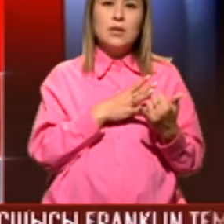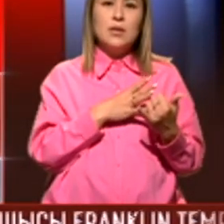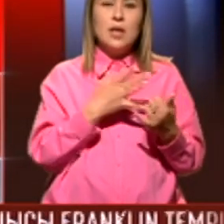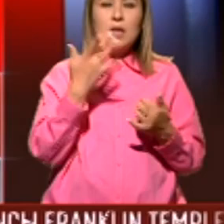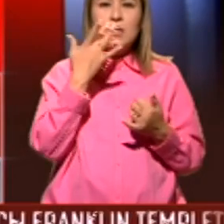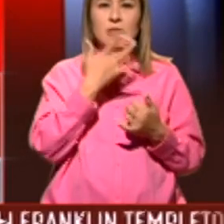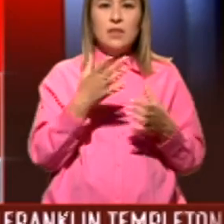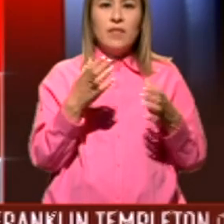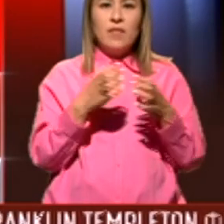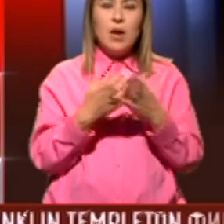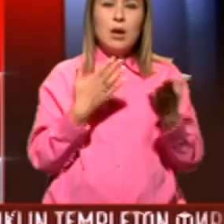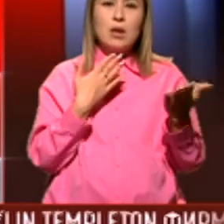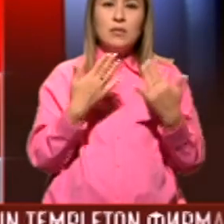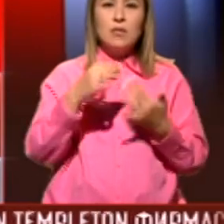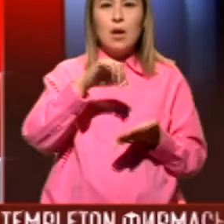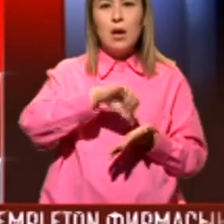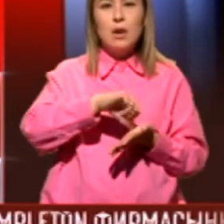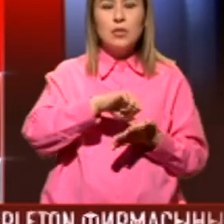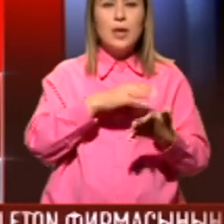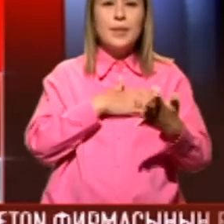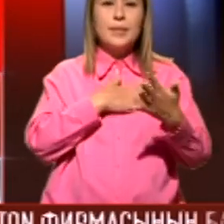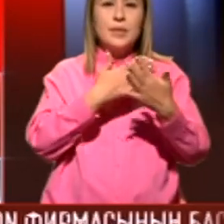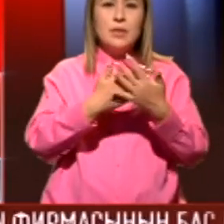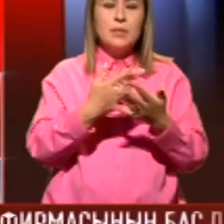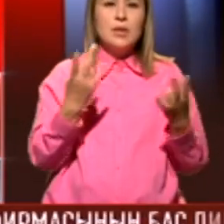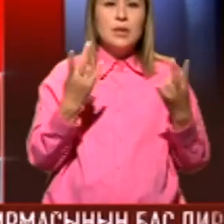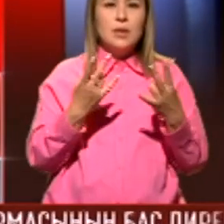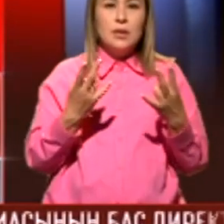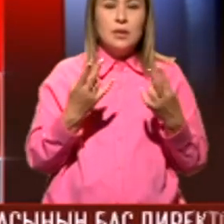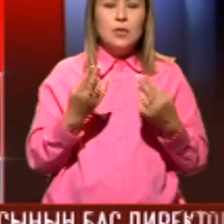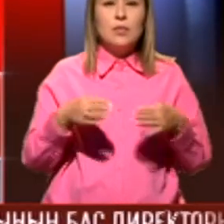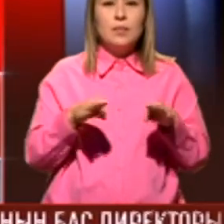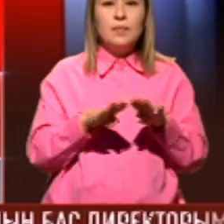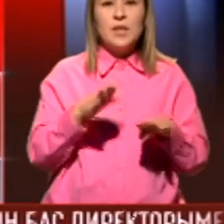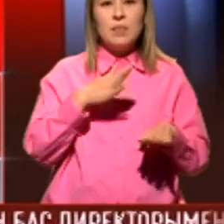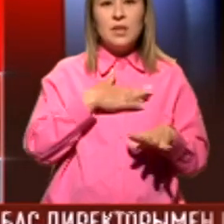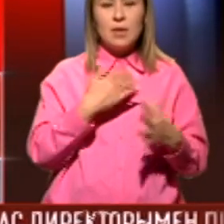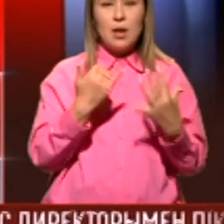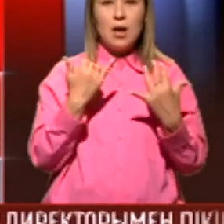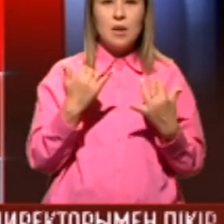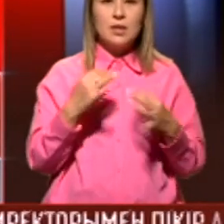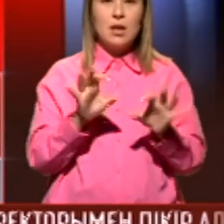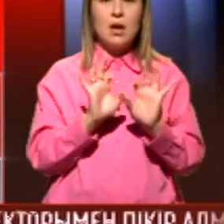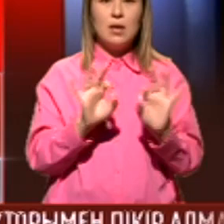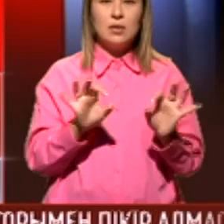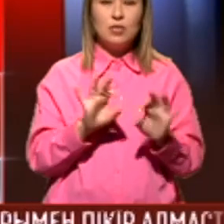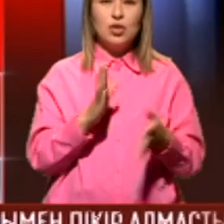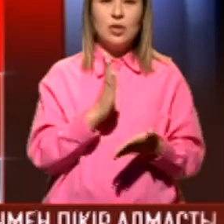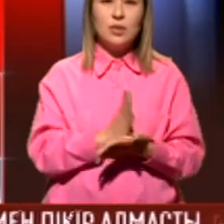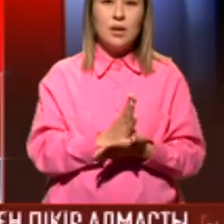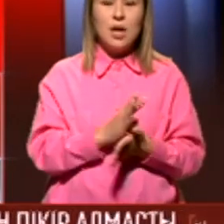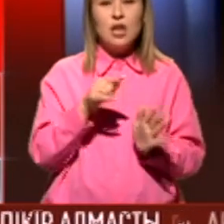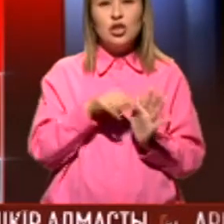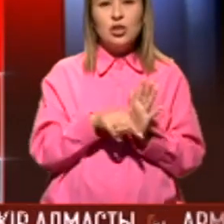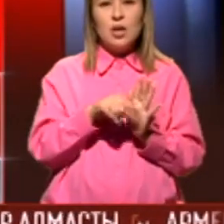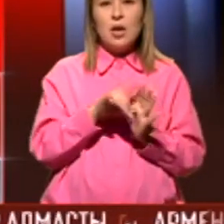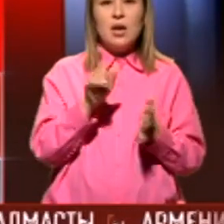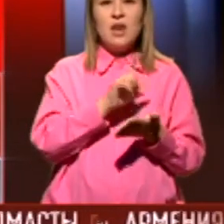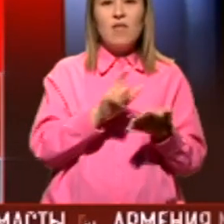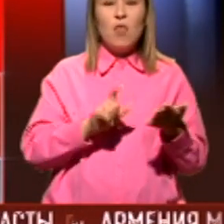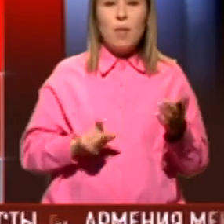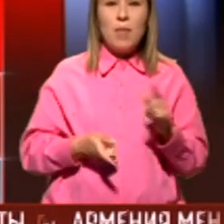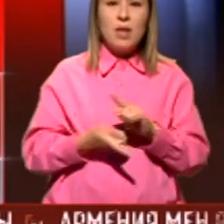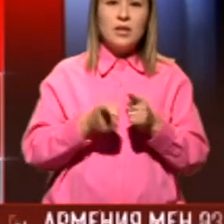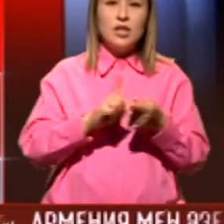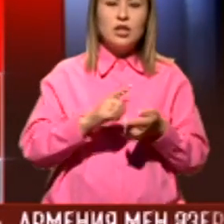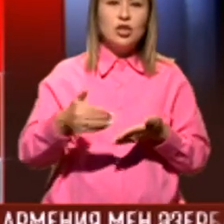геосаяси қатысуымызды біраз белсенді деңгейге шығаруымыз керек. Бізде қазіргі айтылып жатқан ішкі реформалар деп жатırmız.